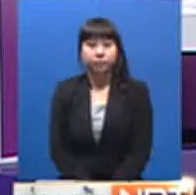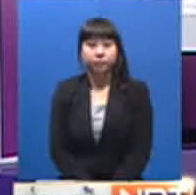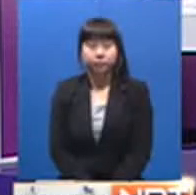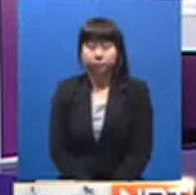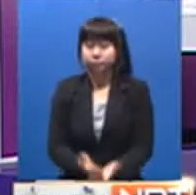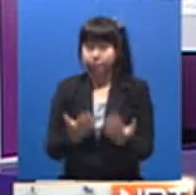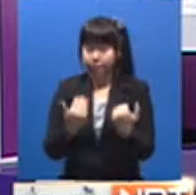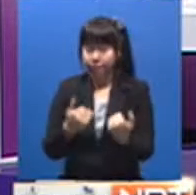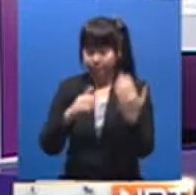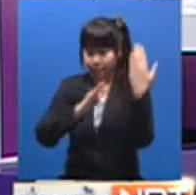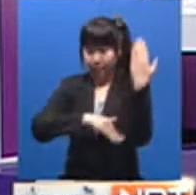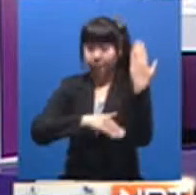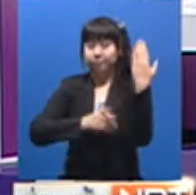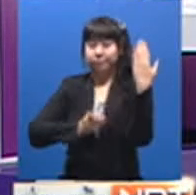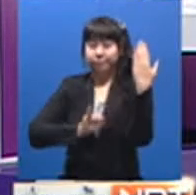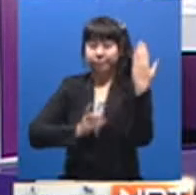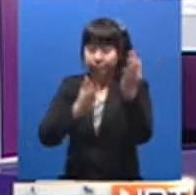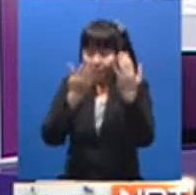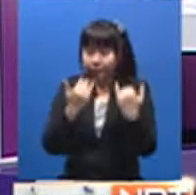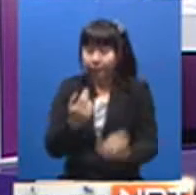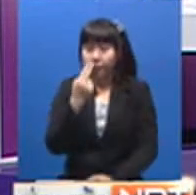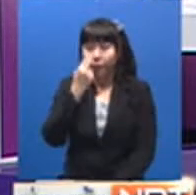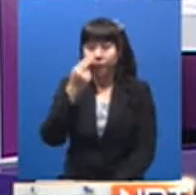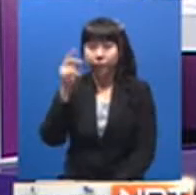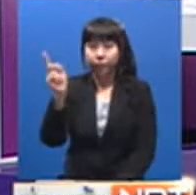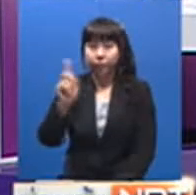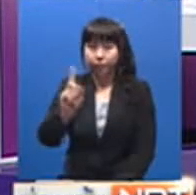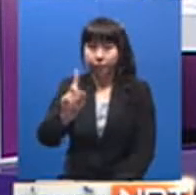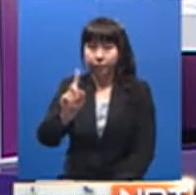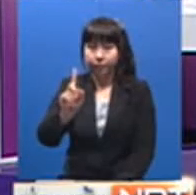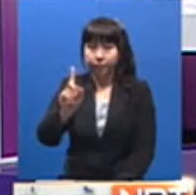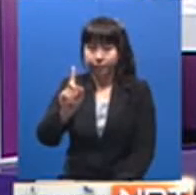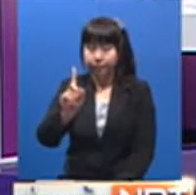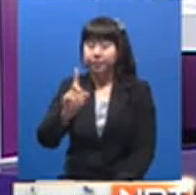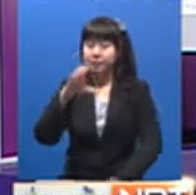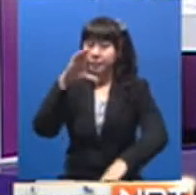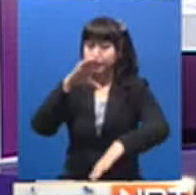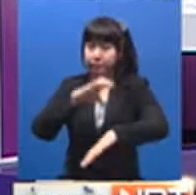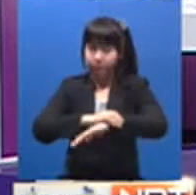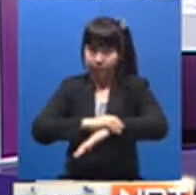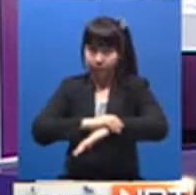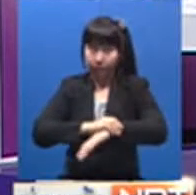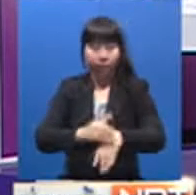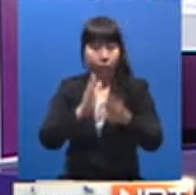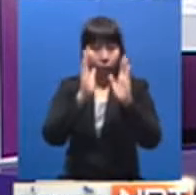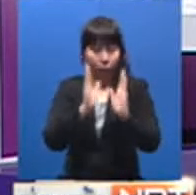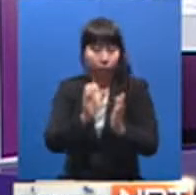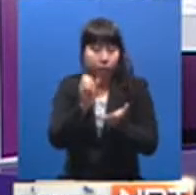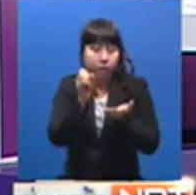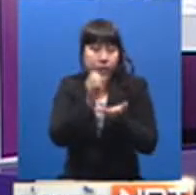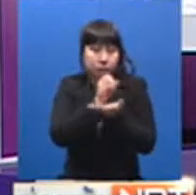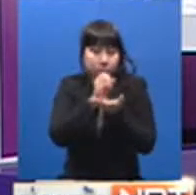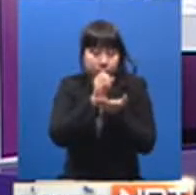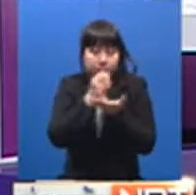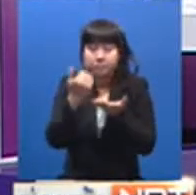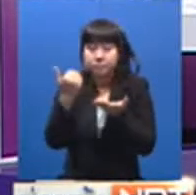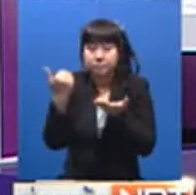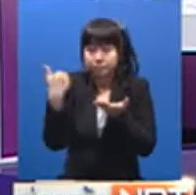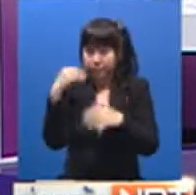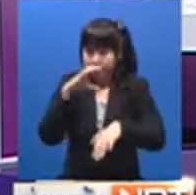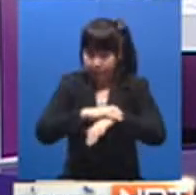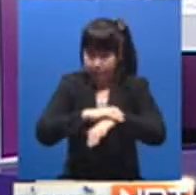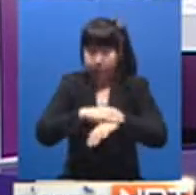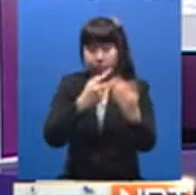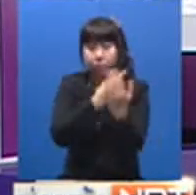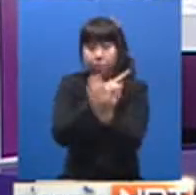ก็ยังอยู่ที่ภาคใต้นะคะคราวนี้ไปดูเรื่องของการจับกุมผู้ที่มียาเสพติดไว้ในครอบครองนะคะ